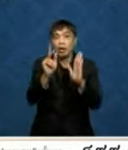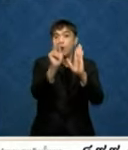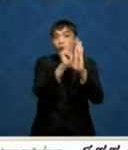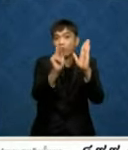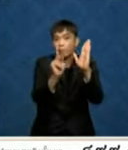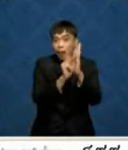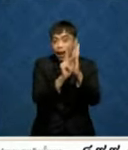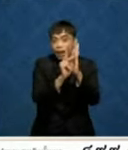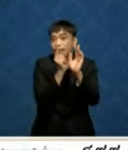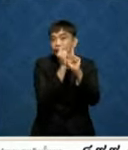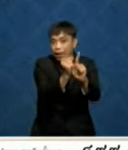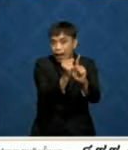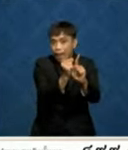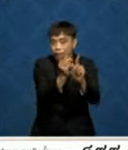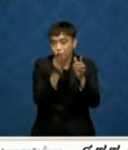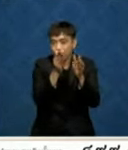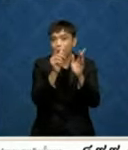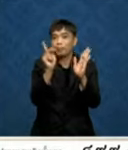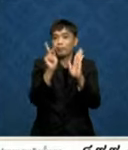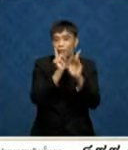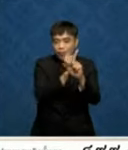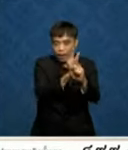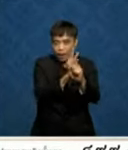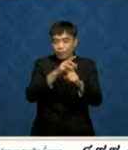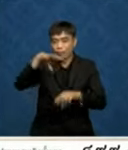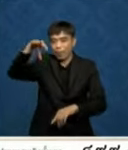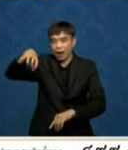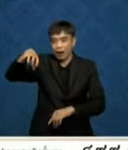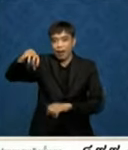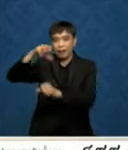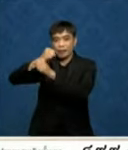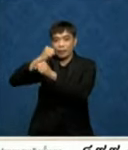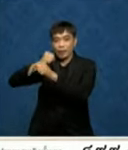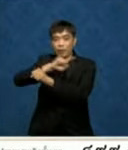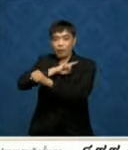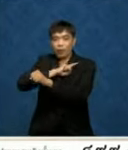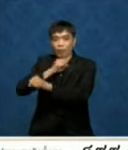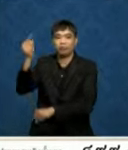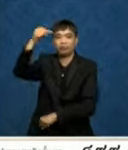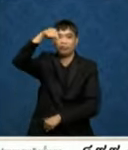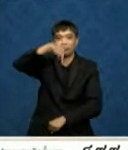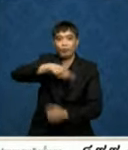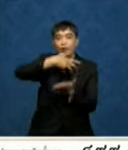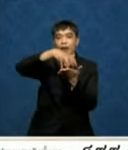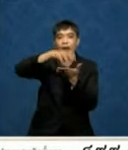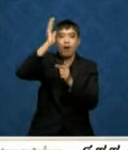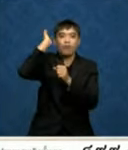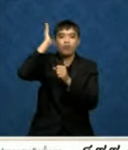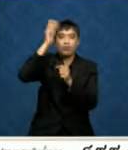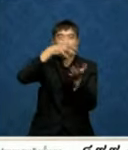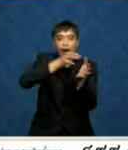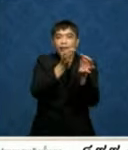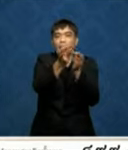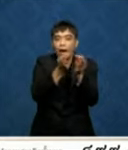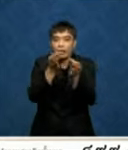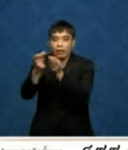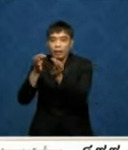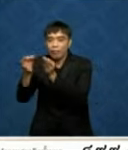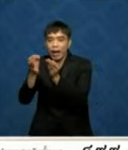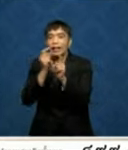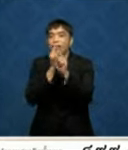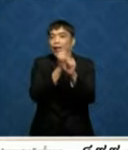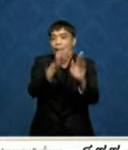านได้มาชี้แจงทำความเข้าใจในทุกๆประเด็นประเด็นที่มีการอภิปรายกันมากที่สุดก็คือเรื่องของการใ